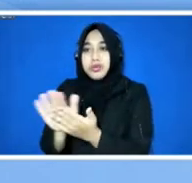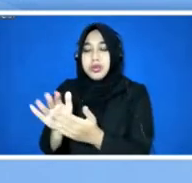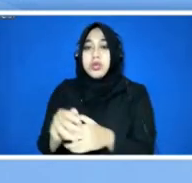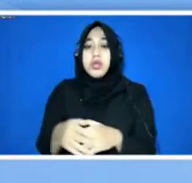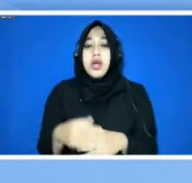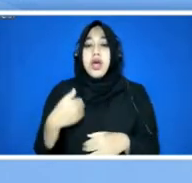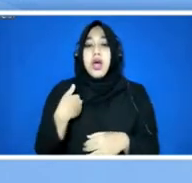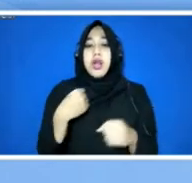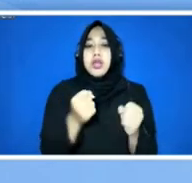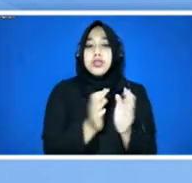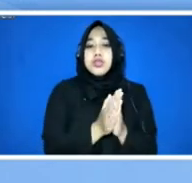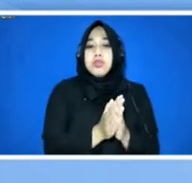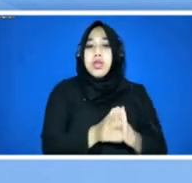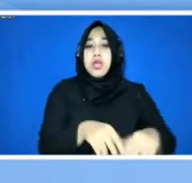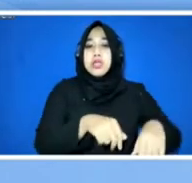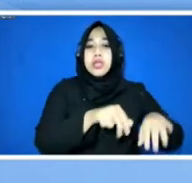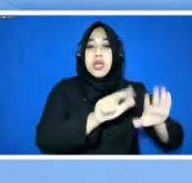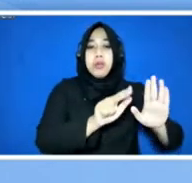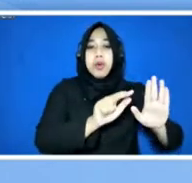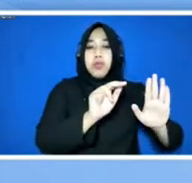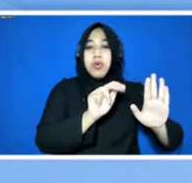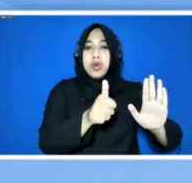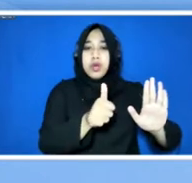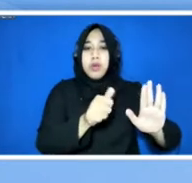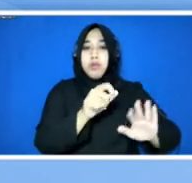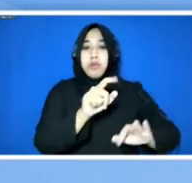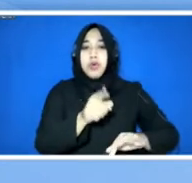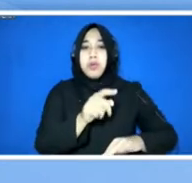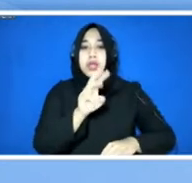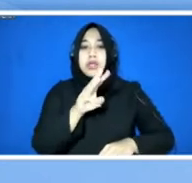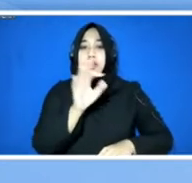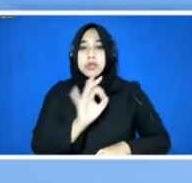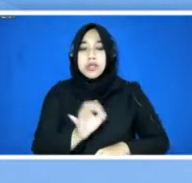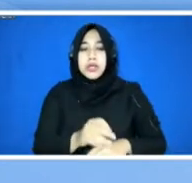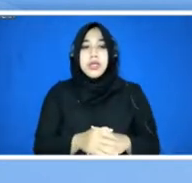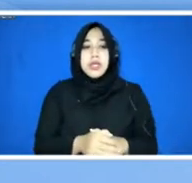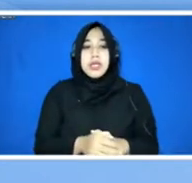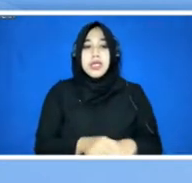Ada sebanyak 86,63% dan